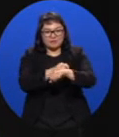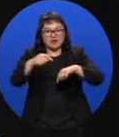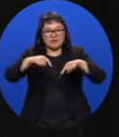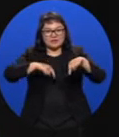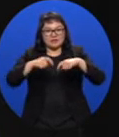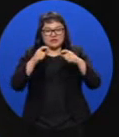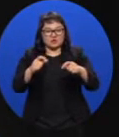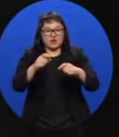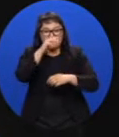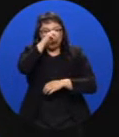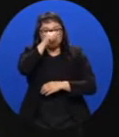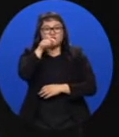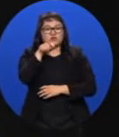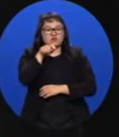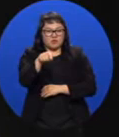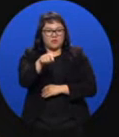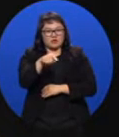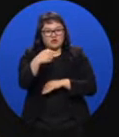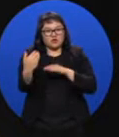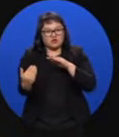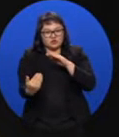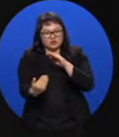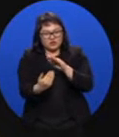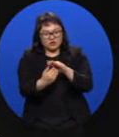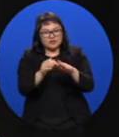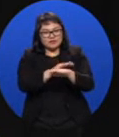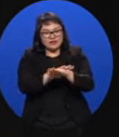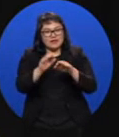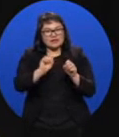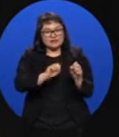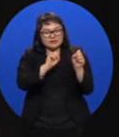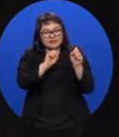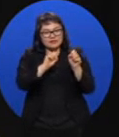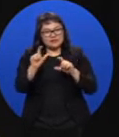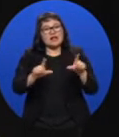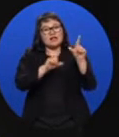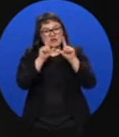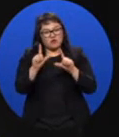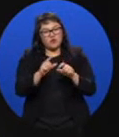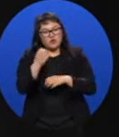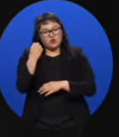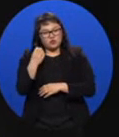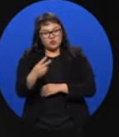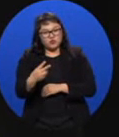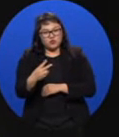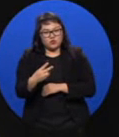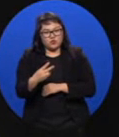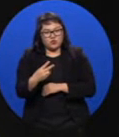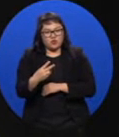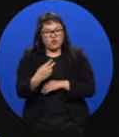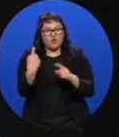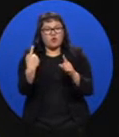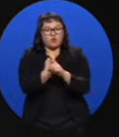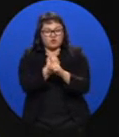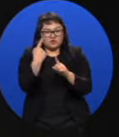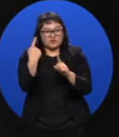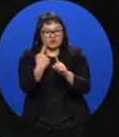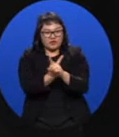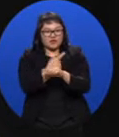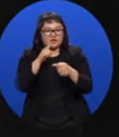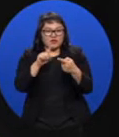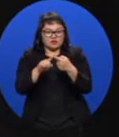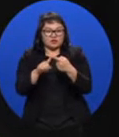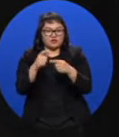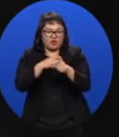특별자치도의 장점을 좀 최대한대로 좀 잘 살려나가면서 그리고 좀 보완해 나갈 점들도 좀